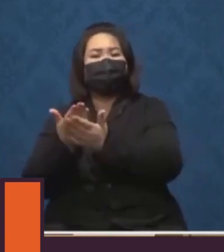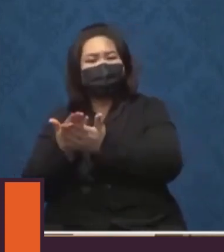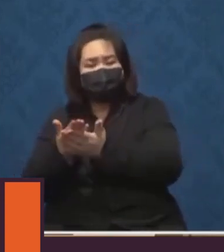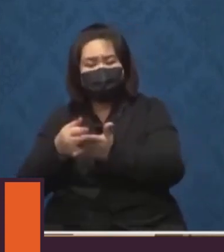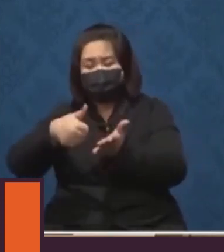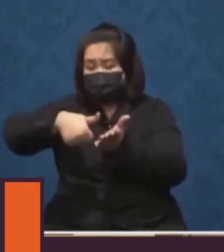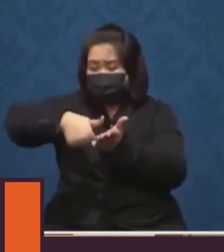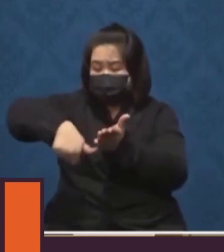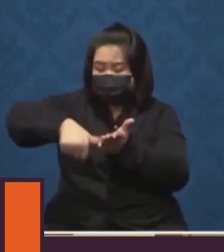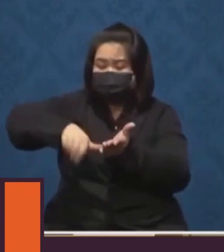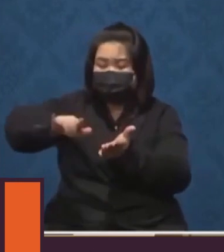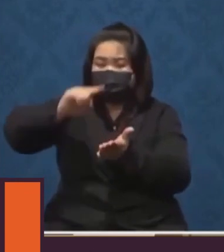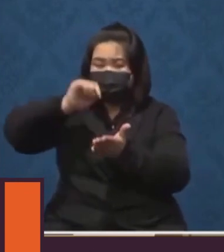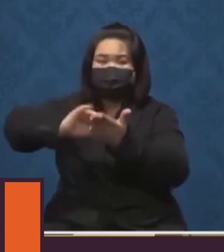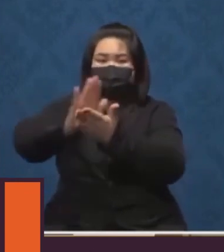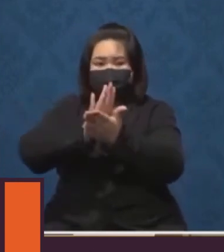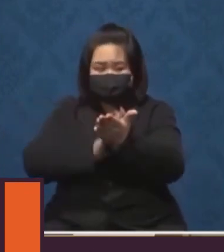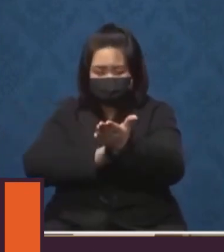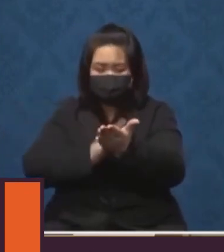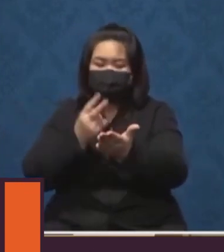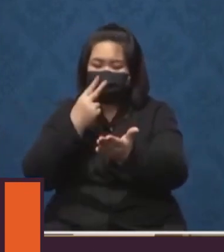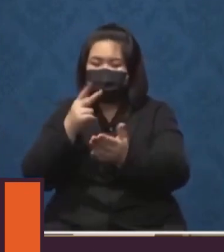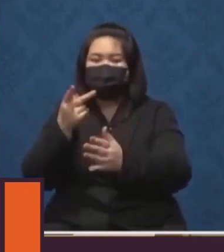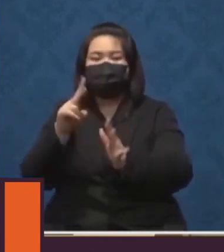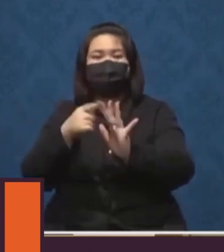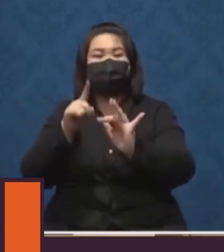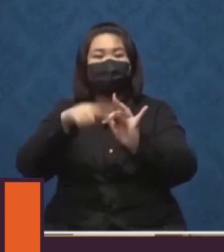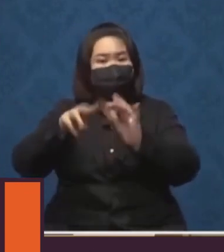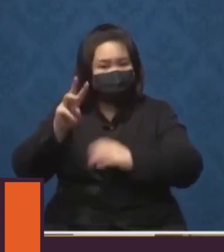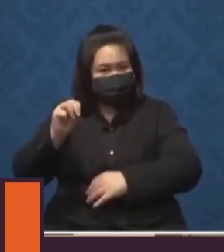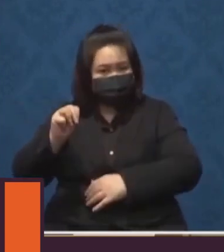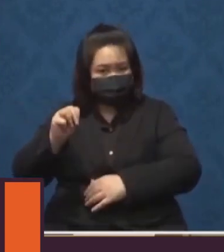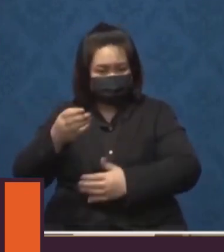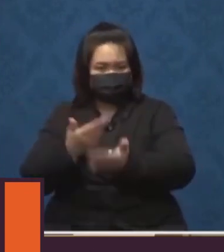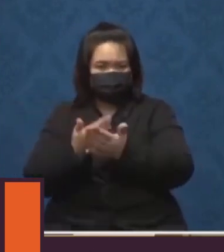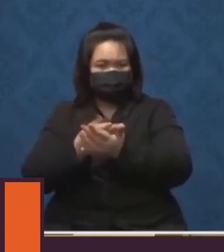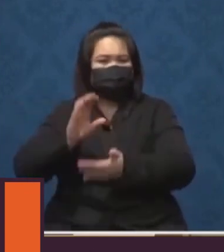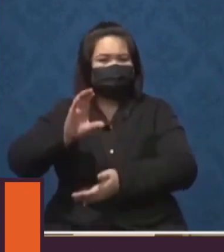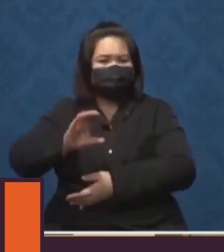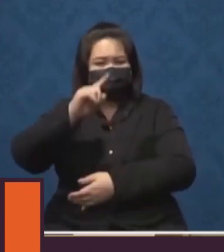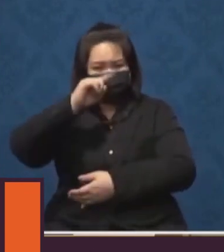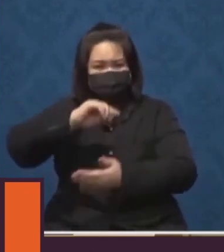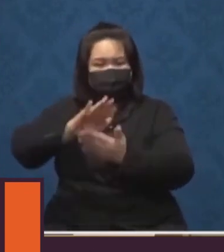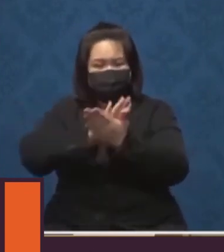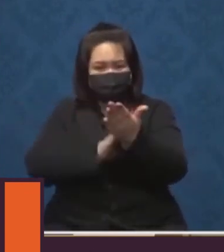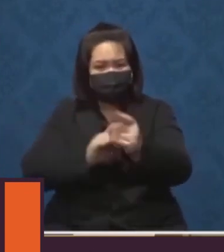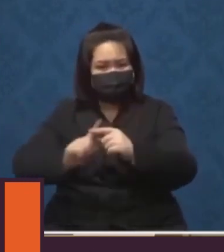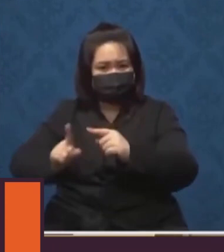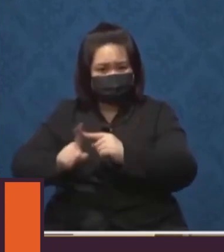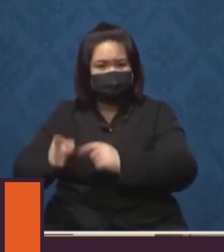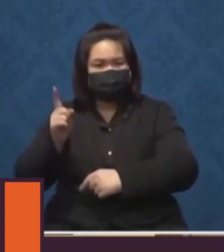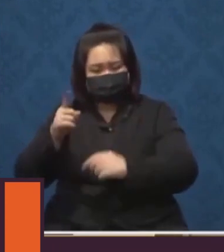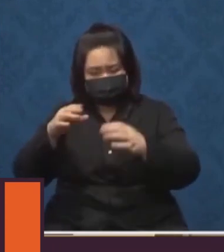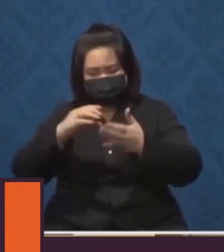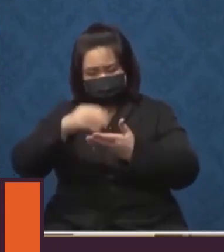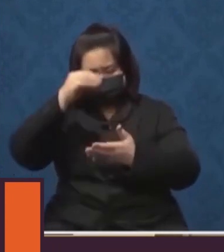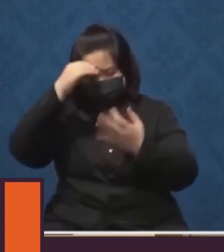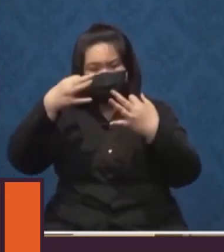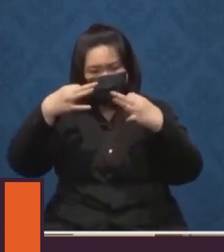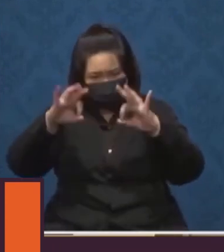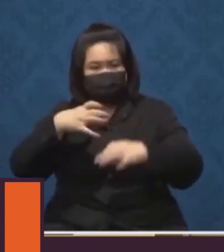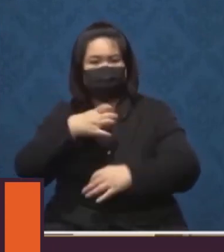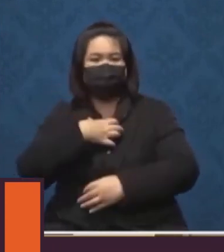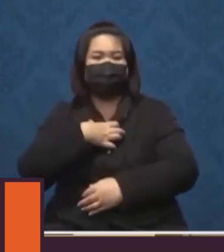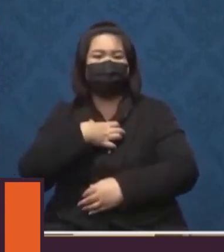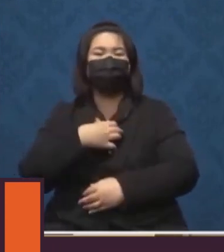างมีประสิทธิภาพไม่ไปเบียดบังงบประมาณที่จะทำให้ประเทศเรานั้นมีสวัสดิการเรียนฟรีจริงๆไม่เป็นการทำ